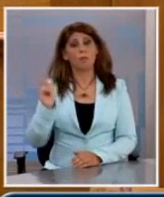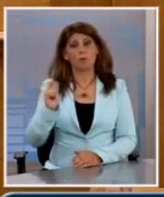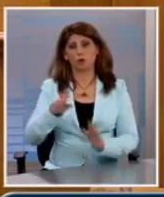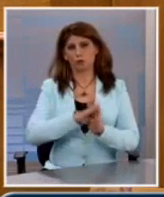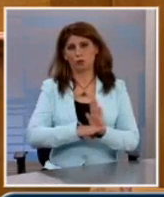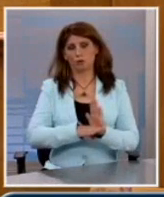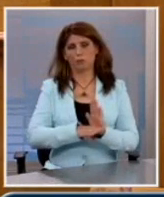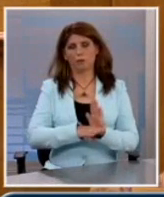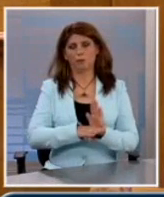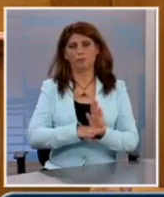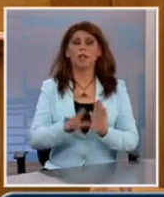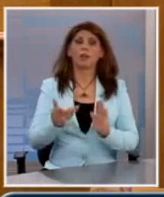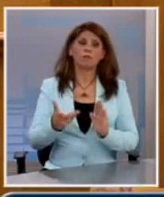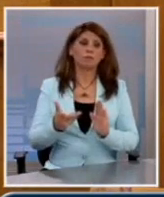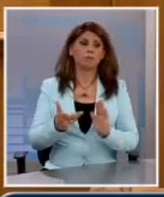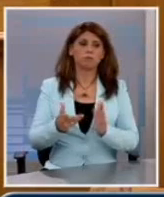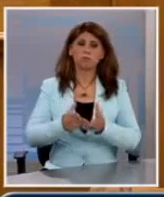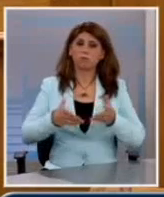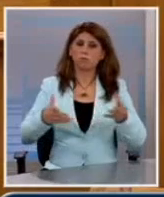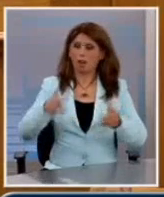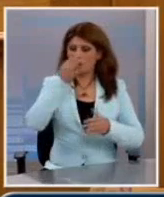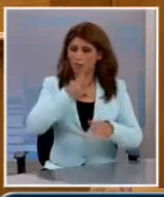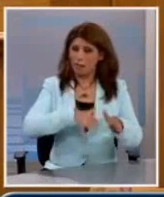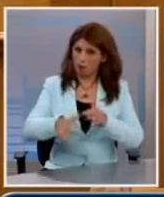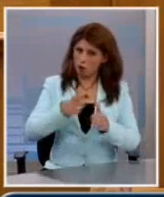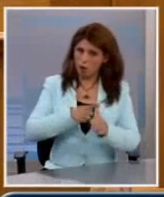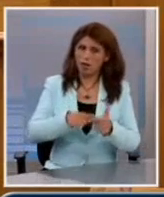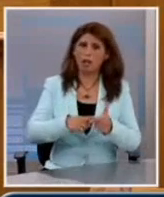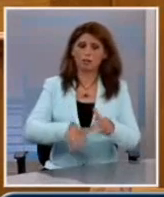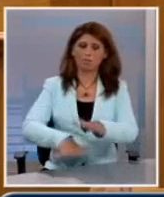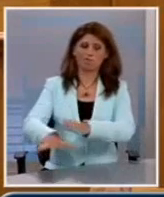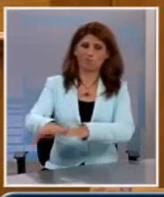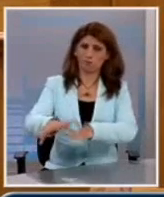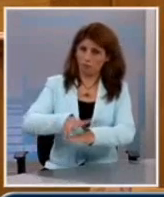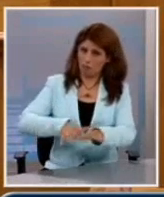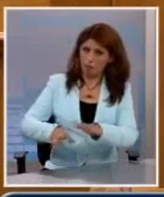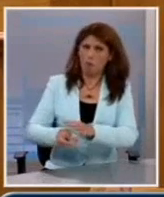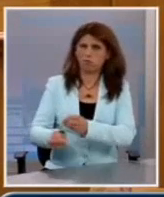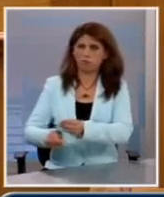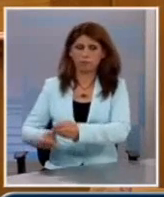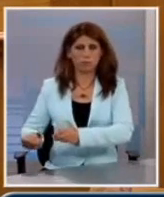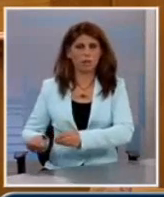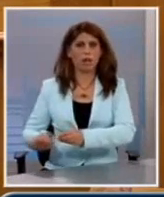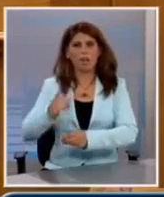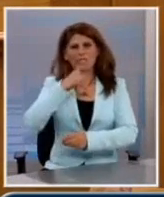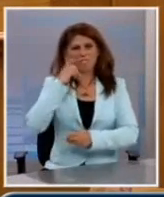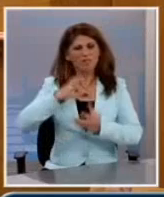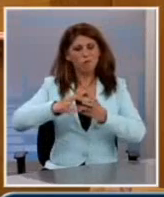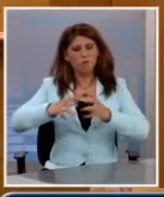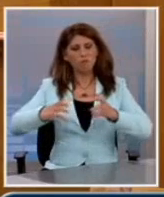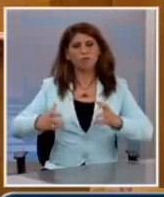σύστημα, που εξέθρεψε και τη διαφθορά και τη διαπλοκή και την δυσλειτουργικότητα αυτού του